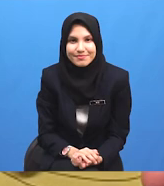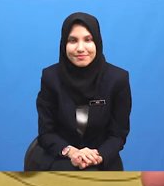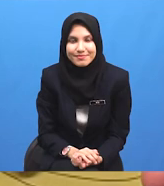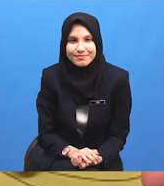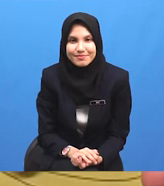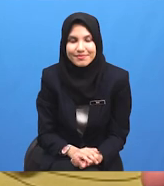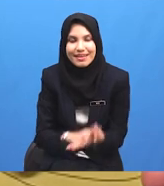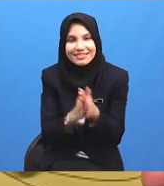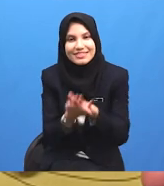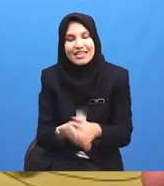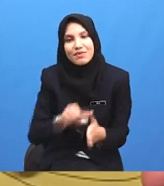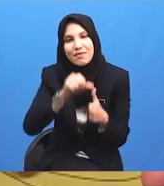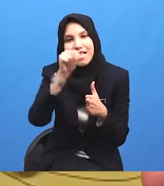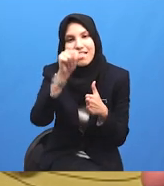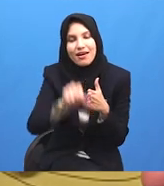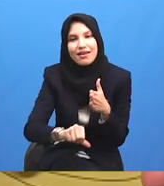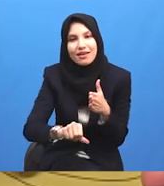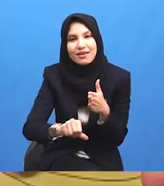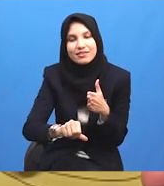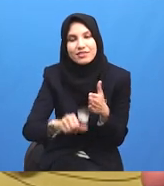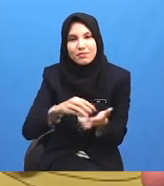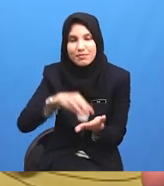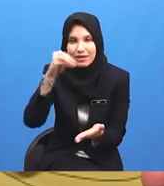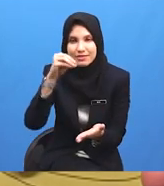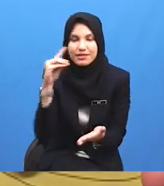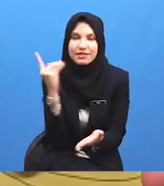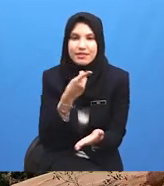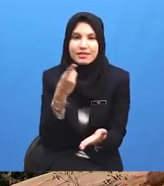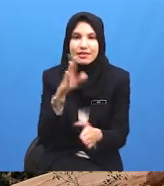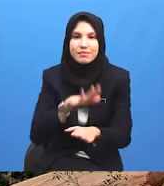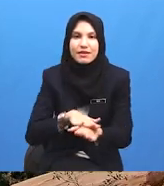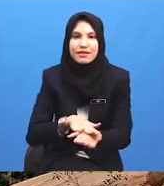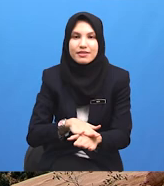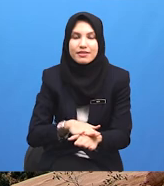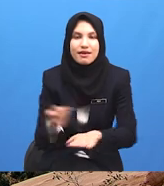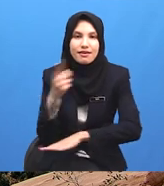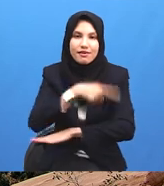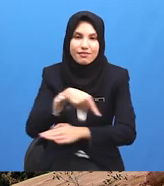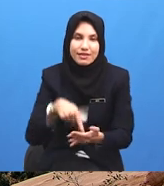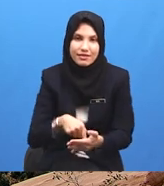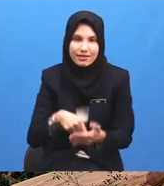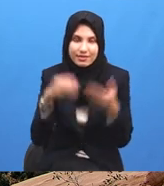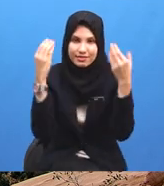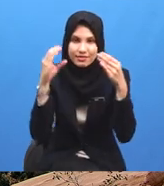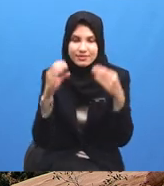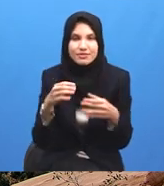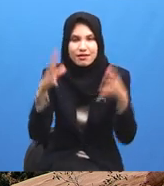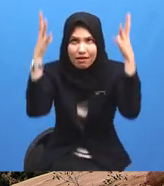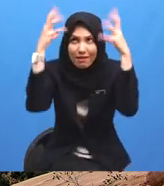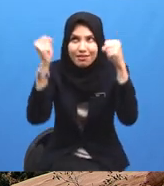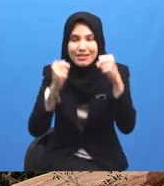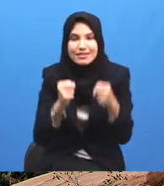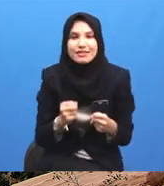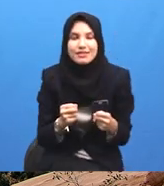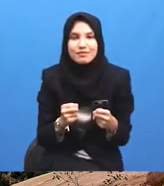Maka, berakhirlah sesi pembelajaran kita pada hari ini. Cikgu harap anda semua faham apa yang